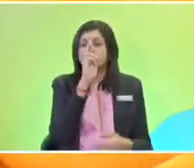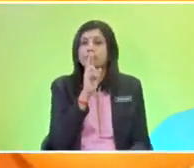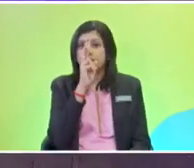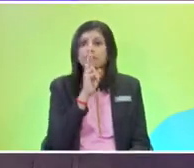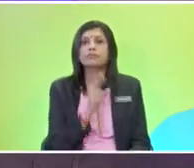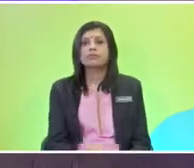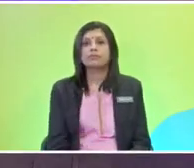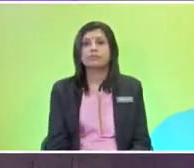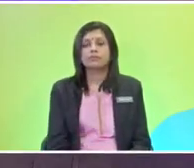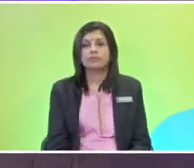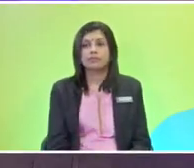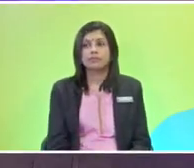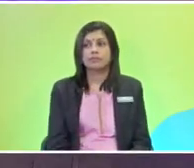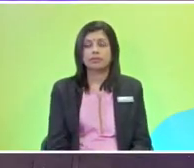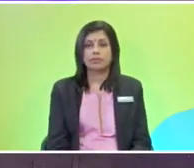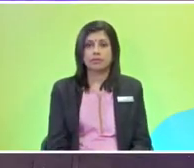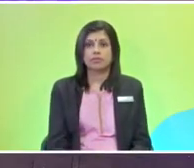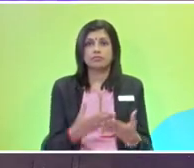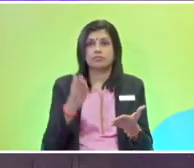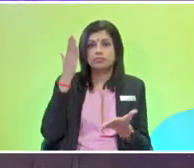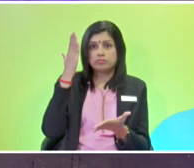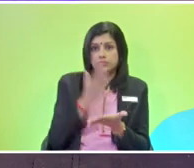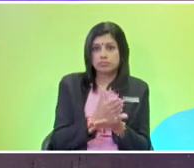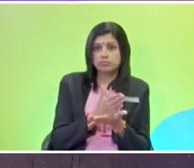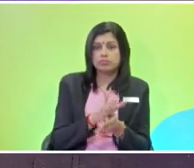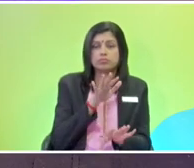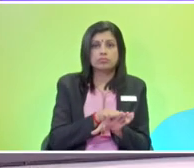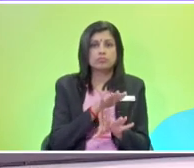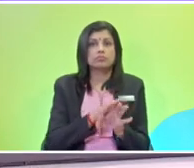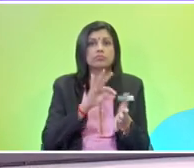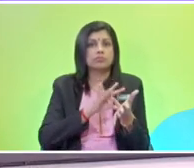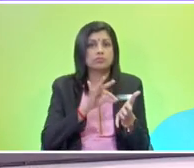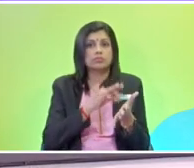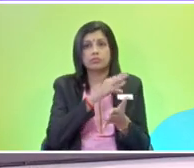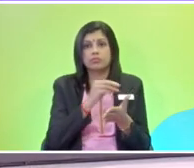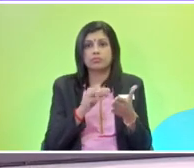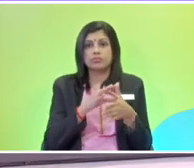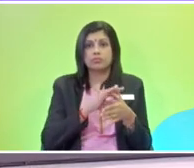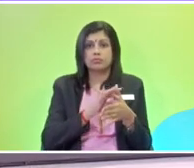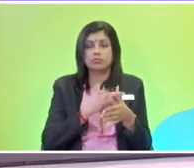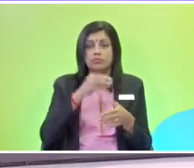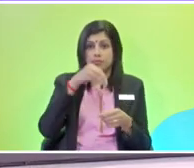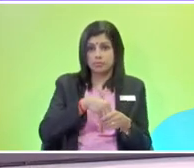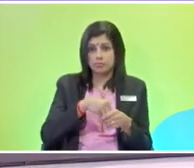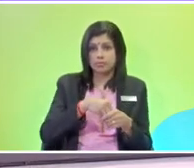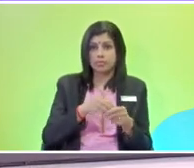Okey. Bila kita belah ni, dia banyak isi dalam ni. Ini sangat bagus untuk kita